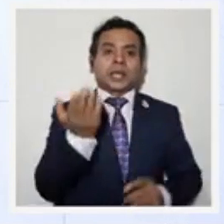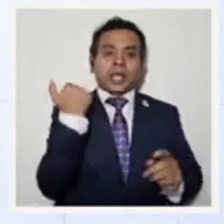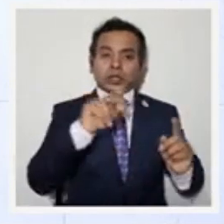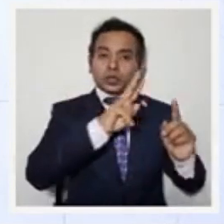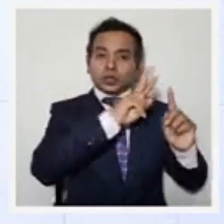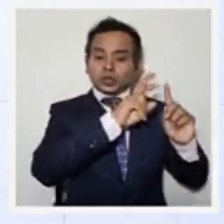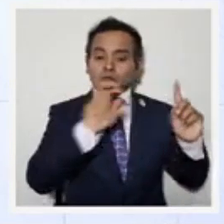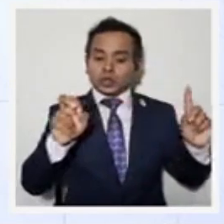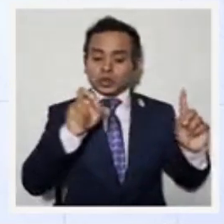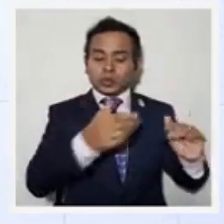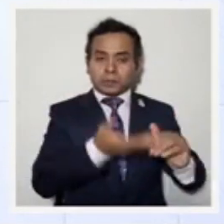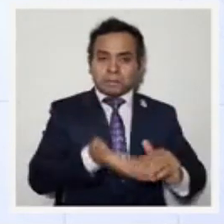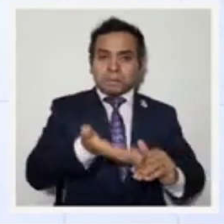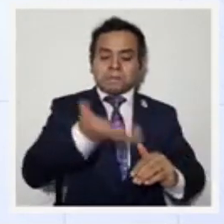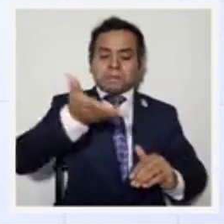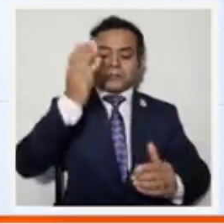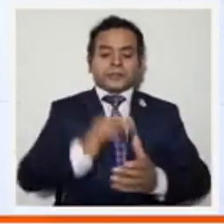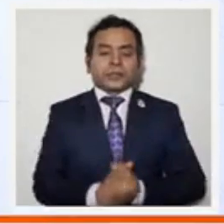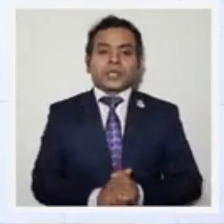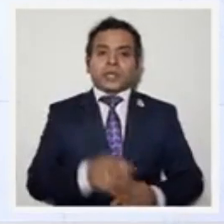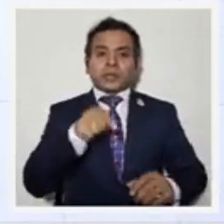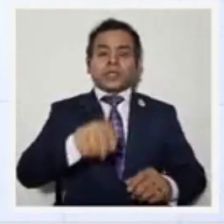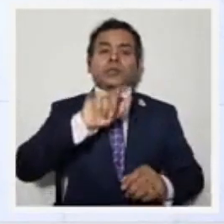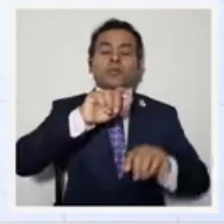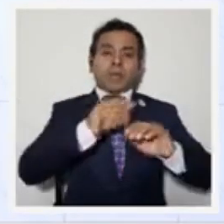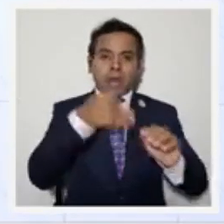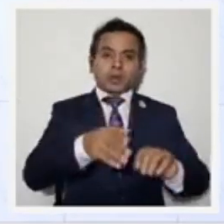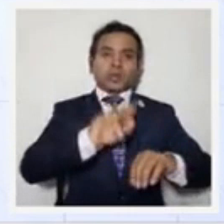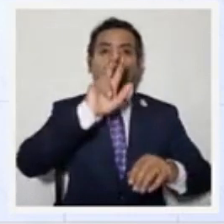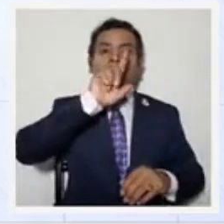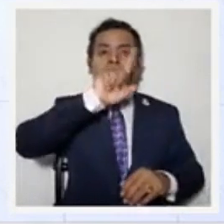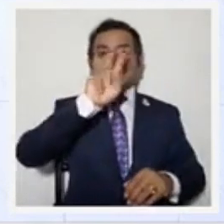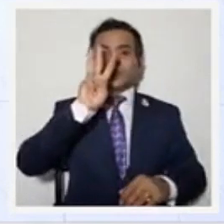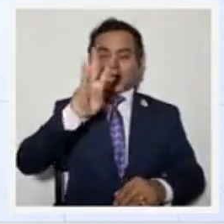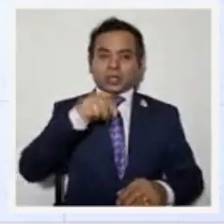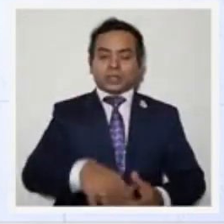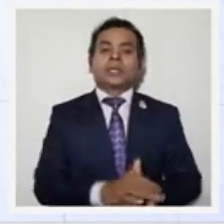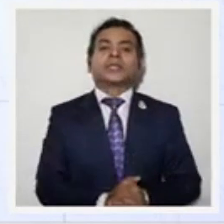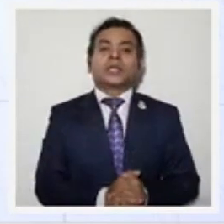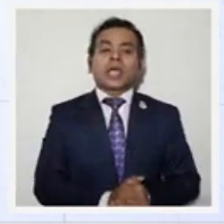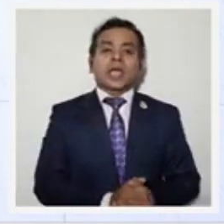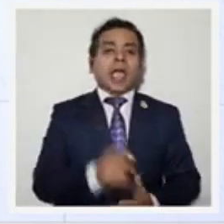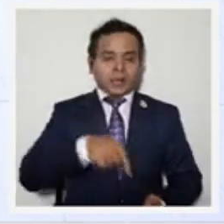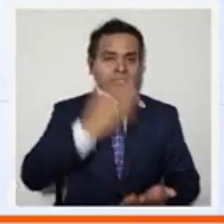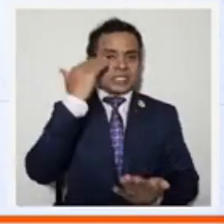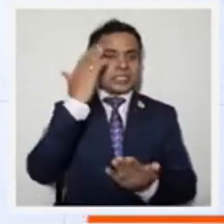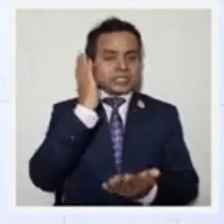থেকে সর্বনিম্ন এই পর্যন্ত আছে, যেটা শুরু হয়েছে 200+ এবং শেষ